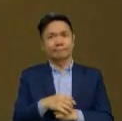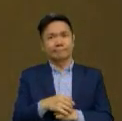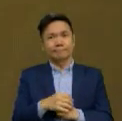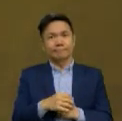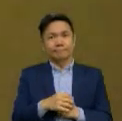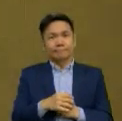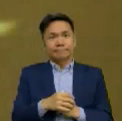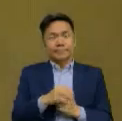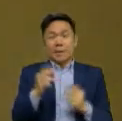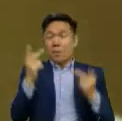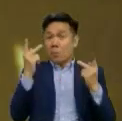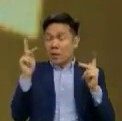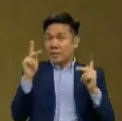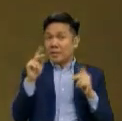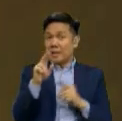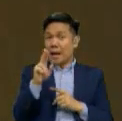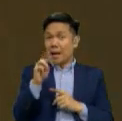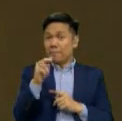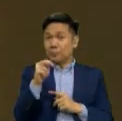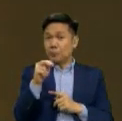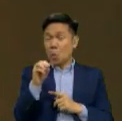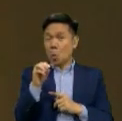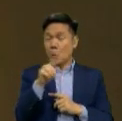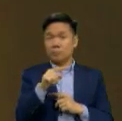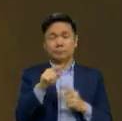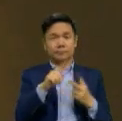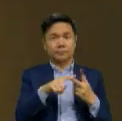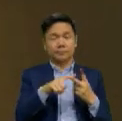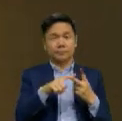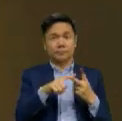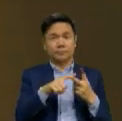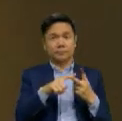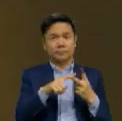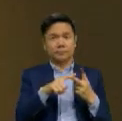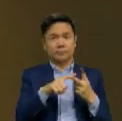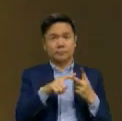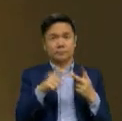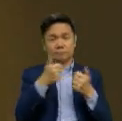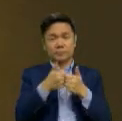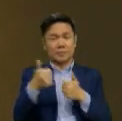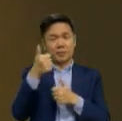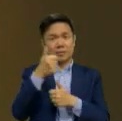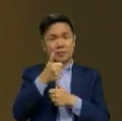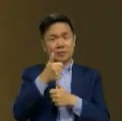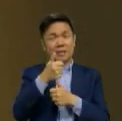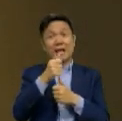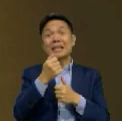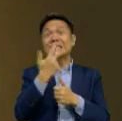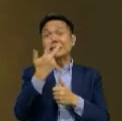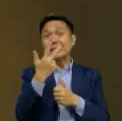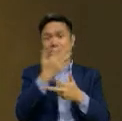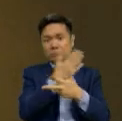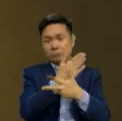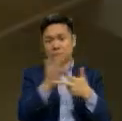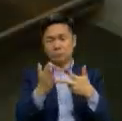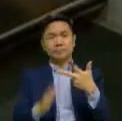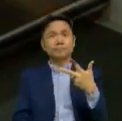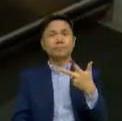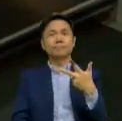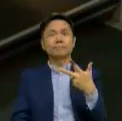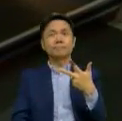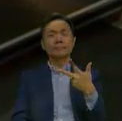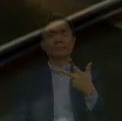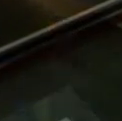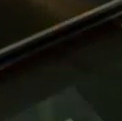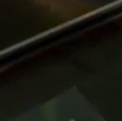menyaksikan Bagaimana Presiden nasional akan ditandingi oleh tiga pencabar yang